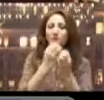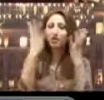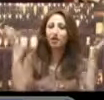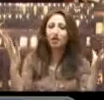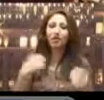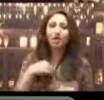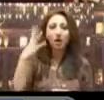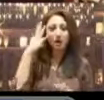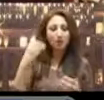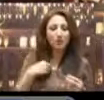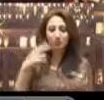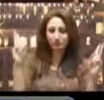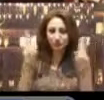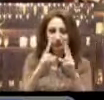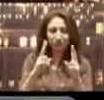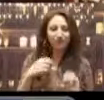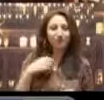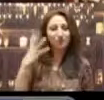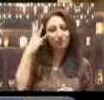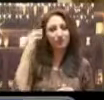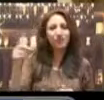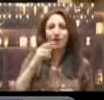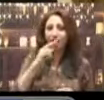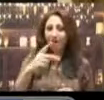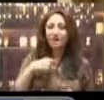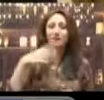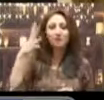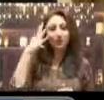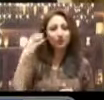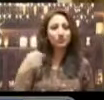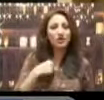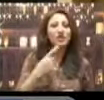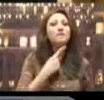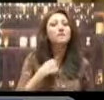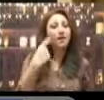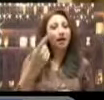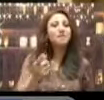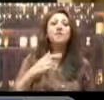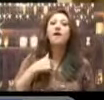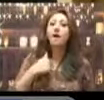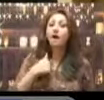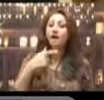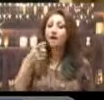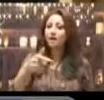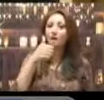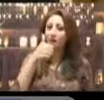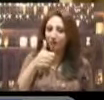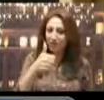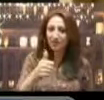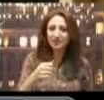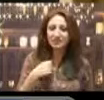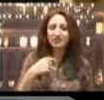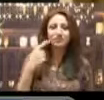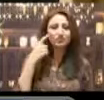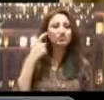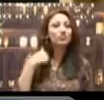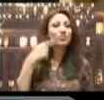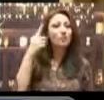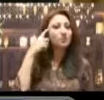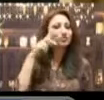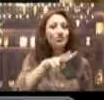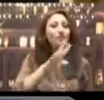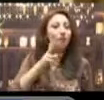وسعيد جدا بوجودي معاك وبالمقدمه الجميله دي. لا دي حقيقه، انت عارف انا بعزك قد ايه وبقدرك قد ايه ومتابع نجاحاتك، وبحس قد ايه انك انت